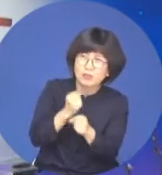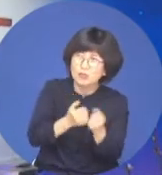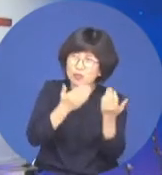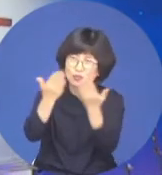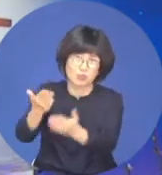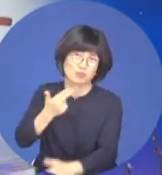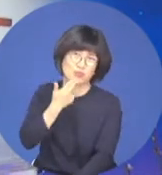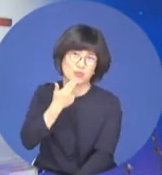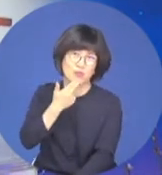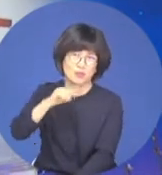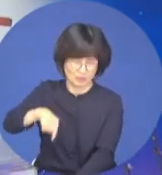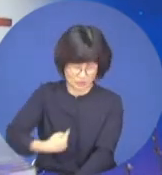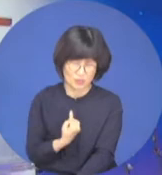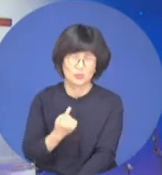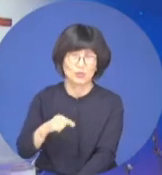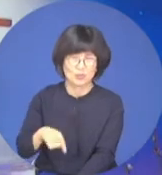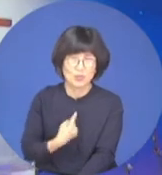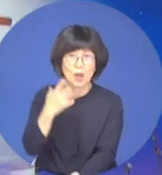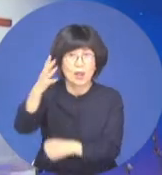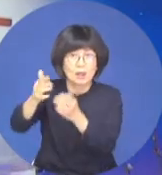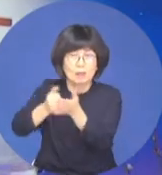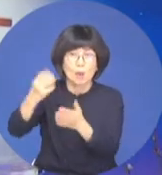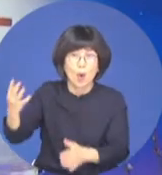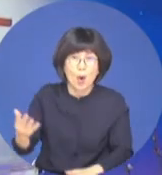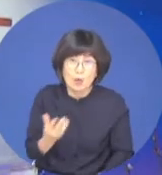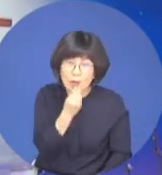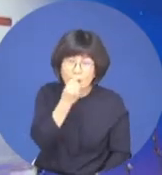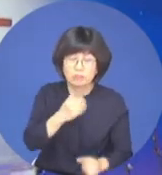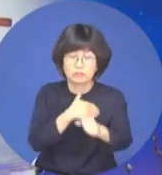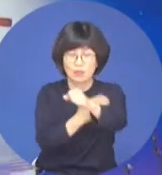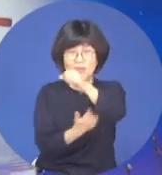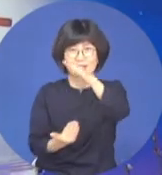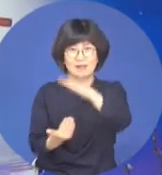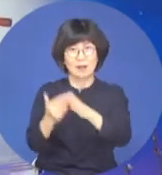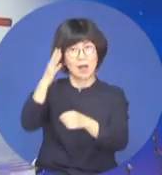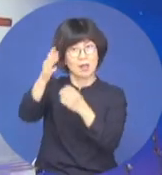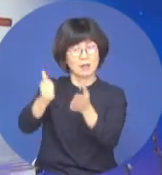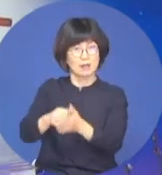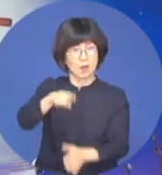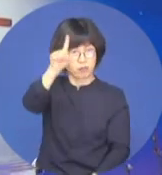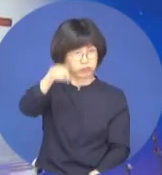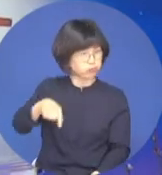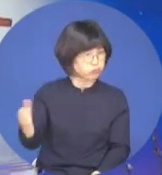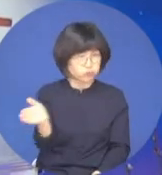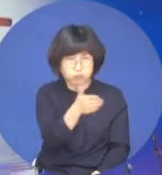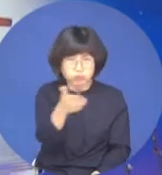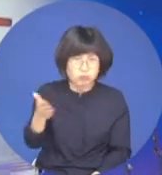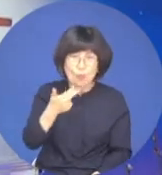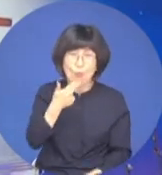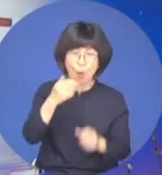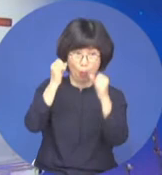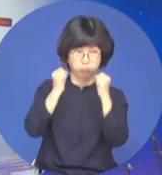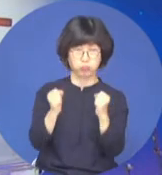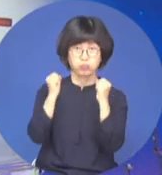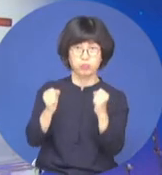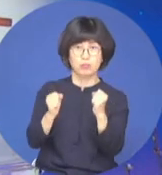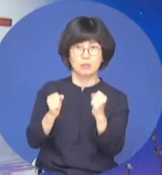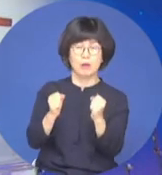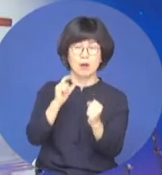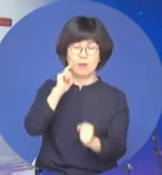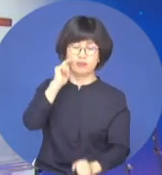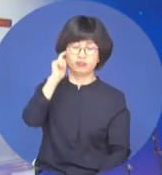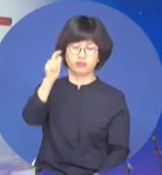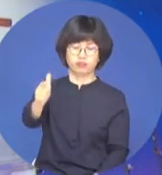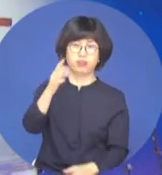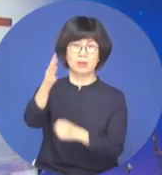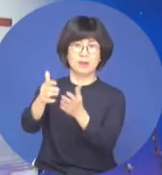아니고, 하나님은 거룩하고, 하나님은 전지하시고, 하나님은 무소부지하시고, 불변하시고, 끝이 없고, 무한하신 분이라